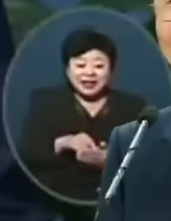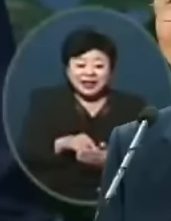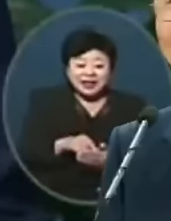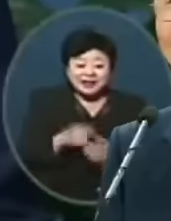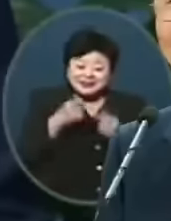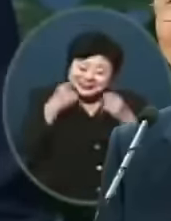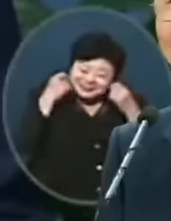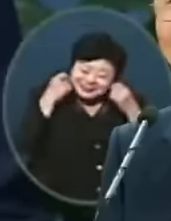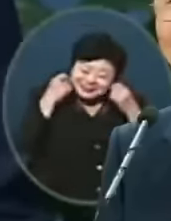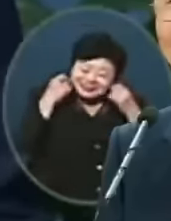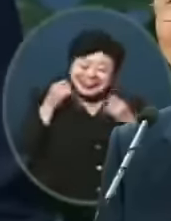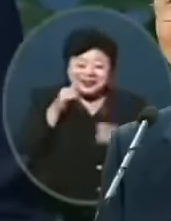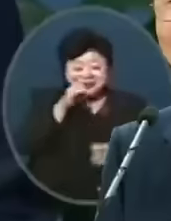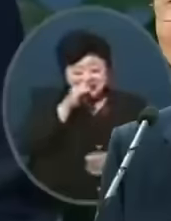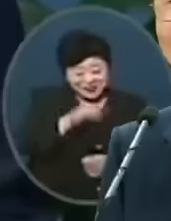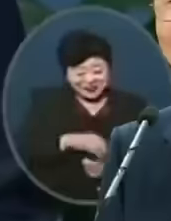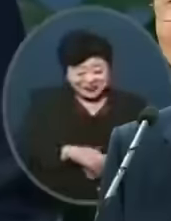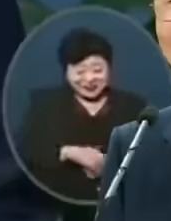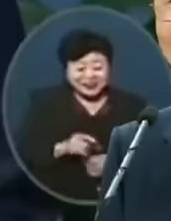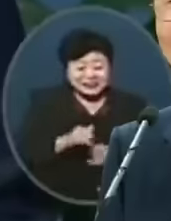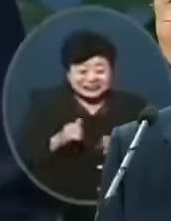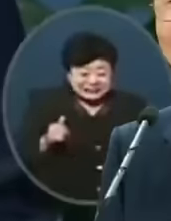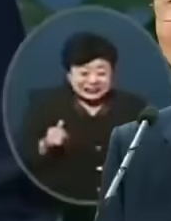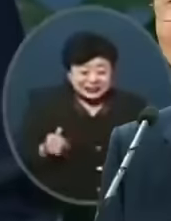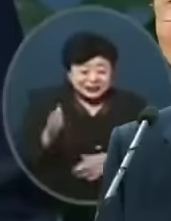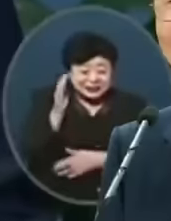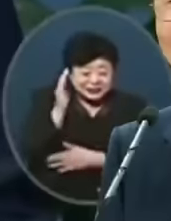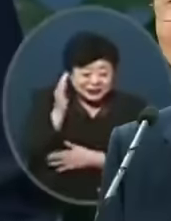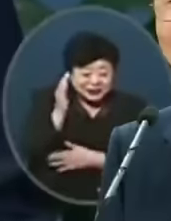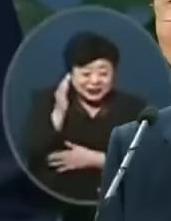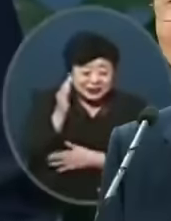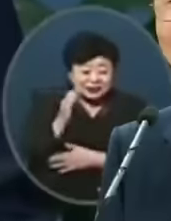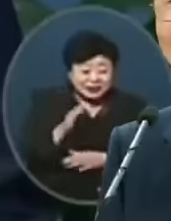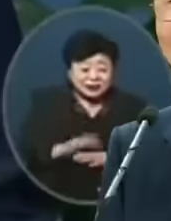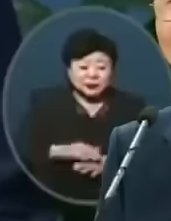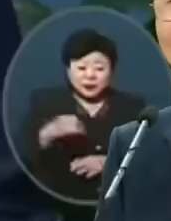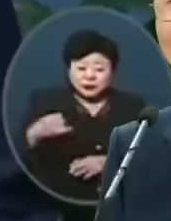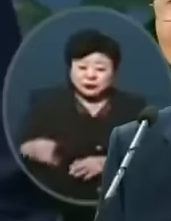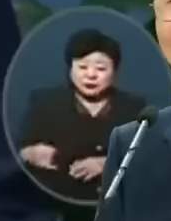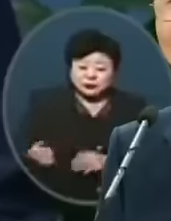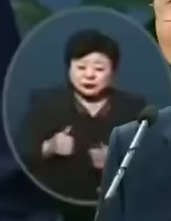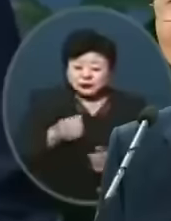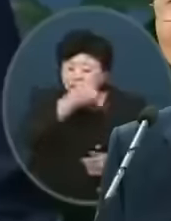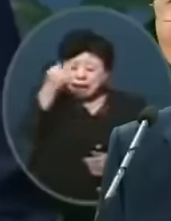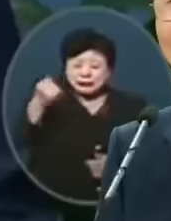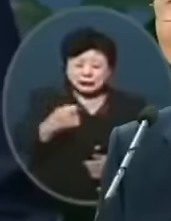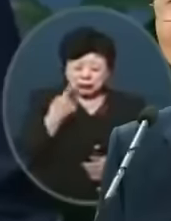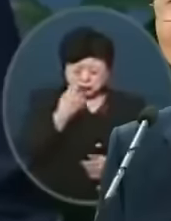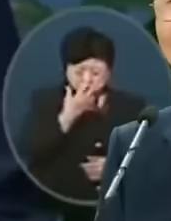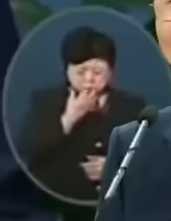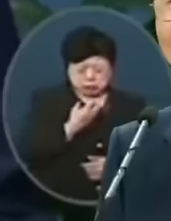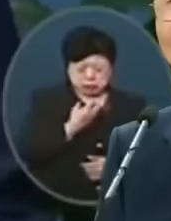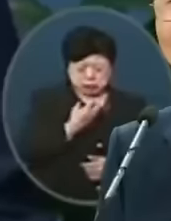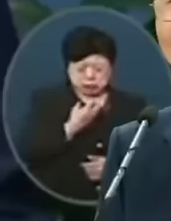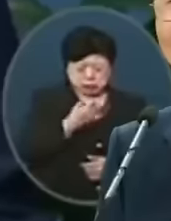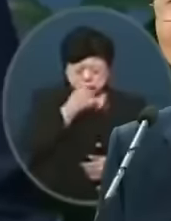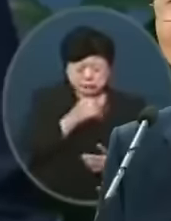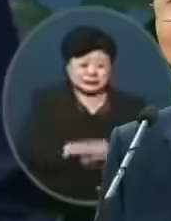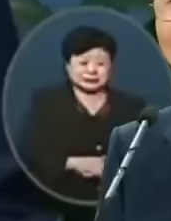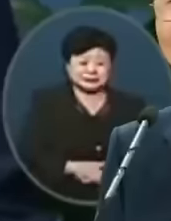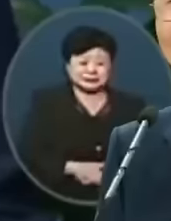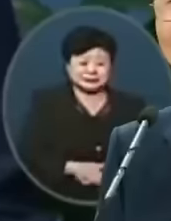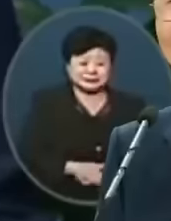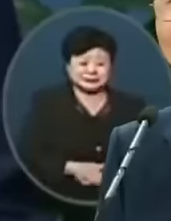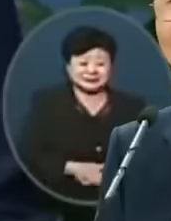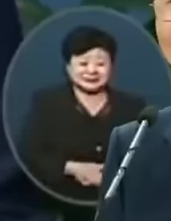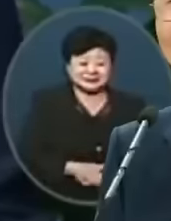미소를 띠고 있는 분도 계시고 어떠한 사람은 손주 죽은 할머니처럼 긴 얼굴을 하고 앉아있는 분도 계시는